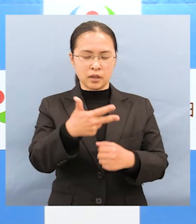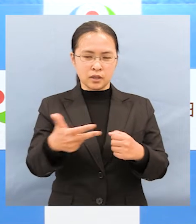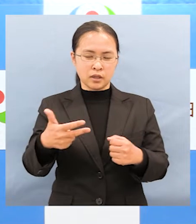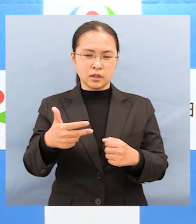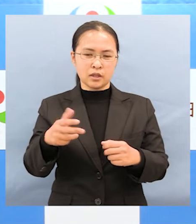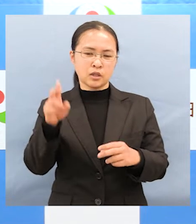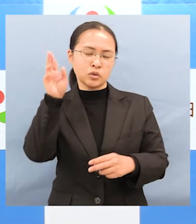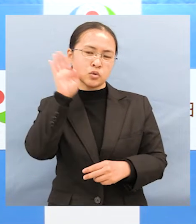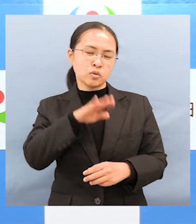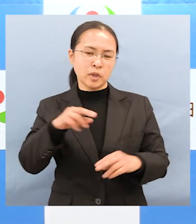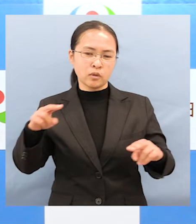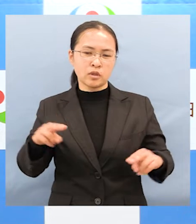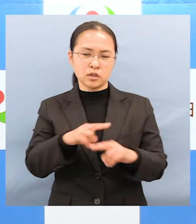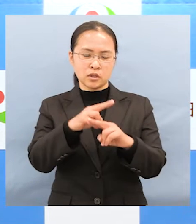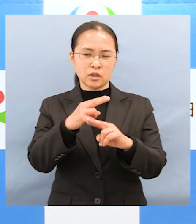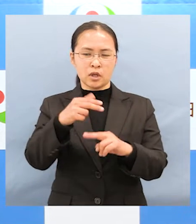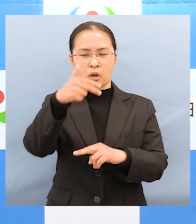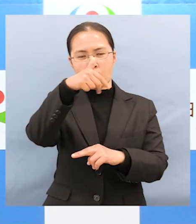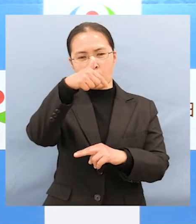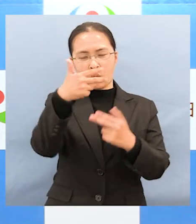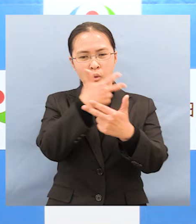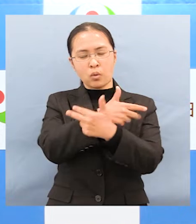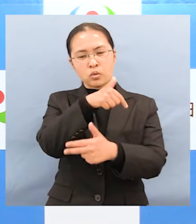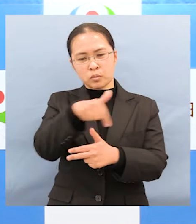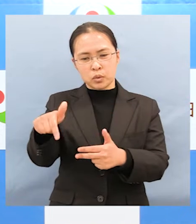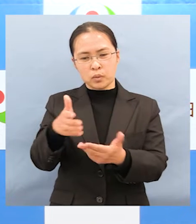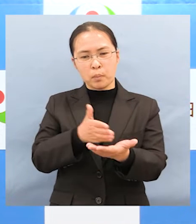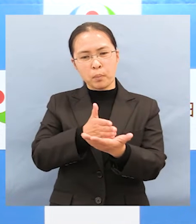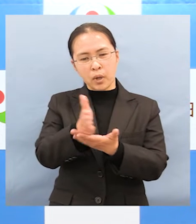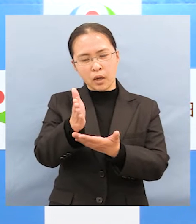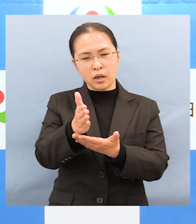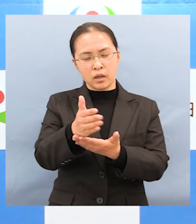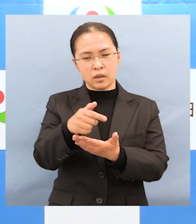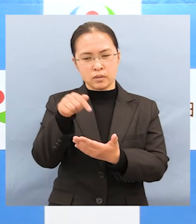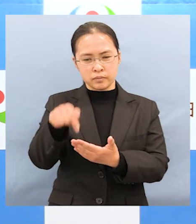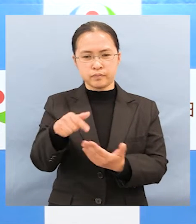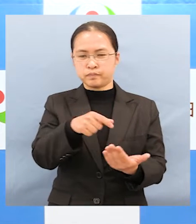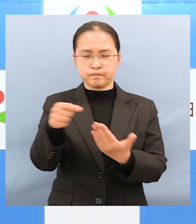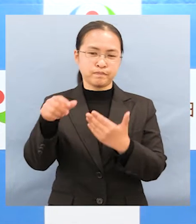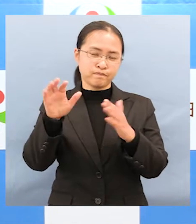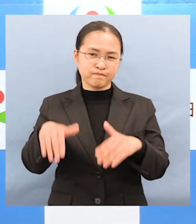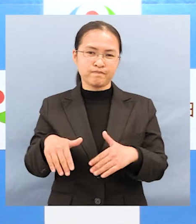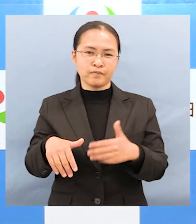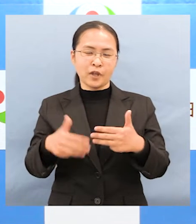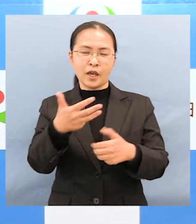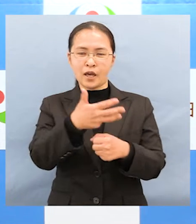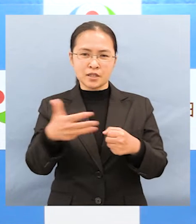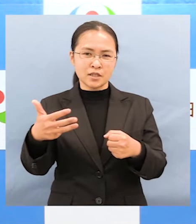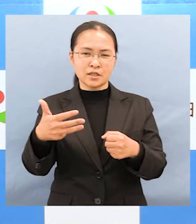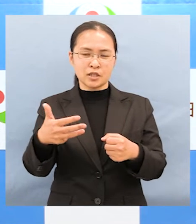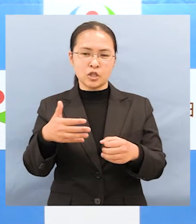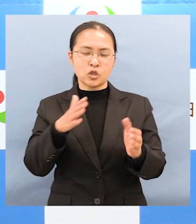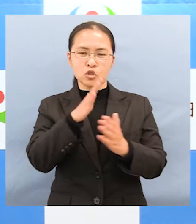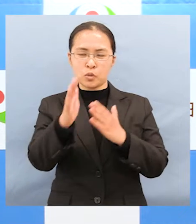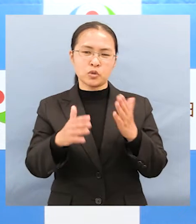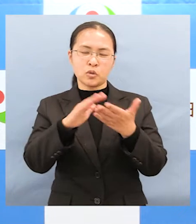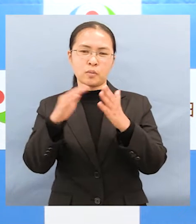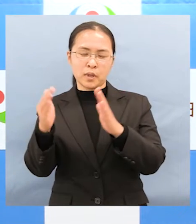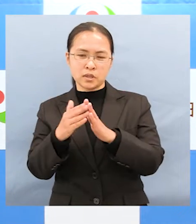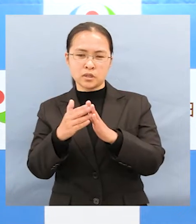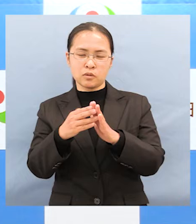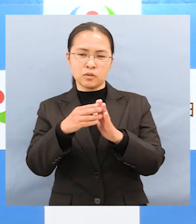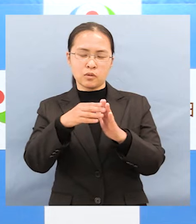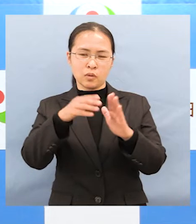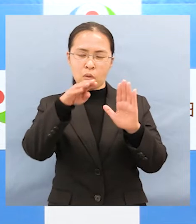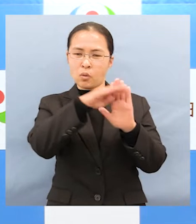インターチェンジが北部に7月に開通いたしましたので、これを選んでいただきました。8位がスポーツの街の